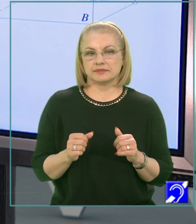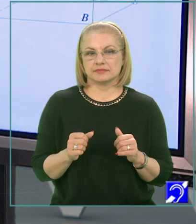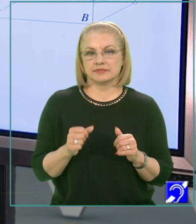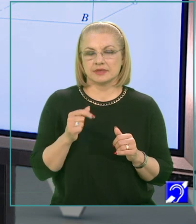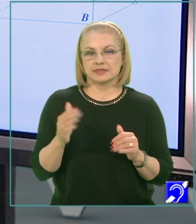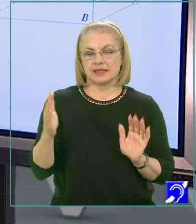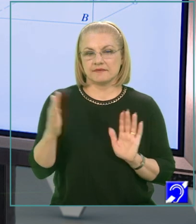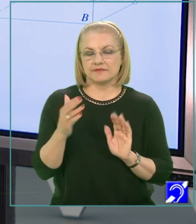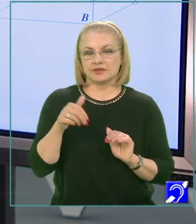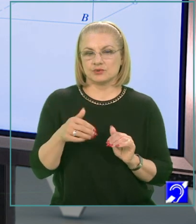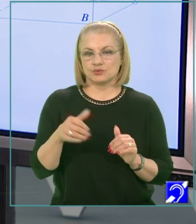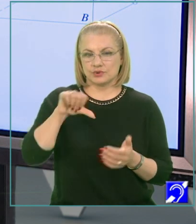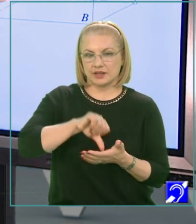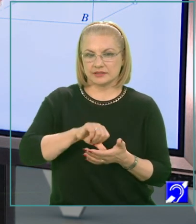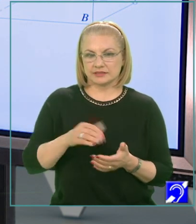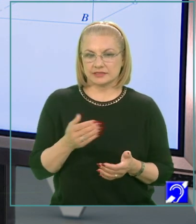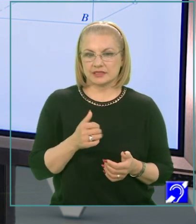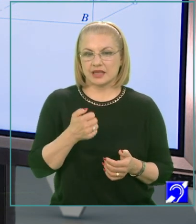integral cuprinsă în corpul nostru,